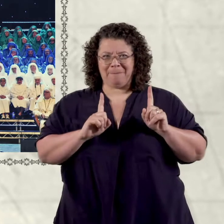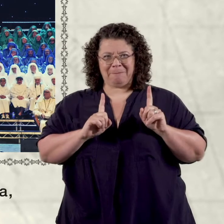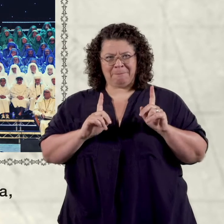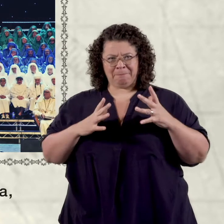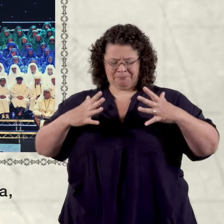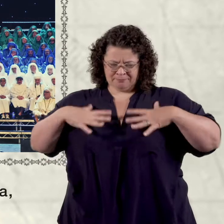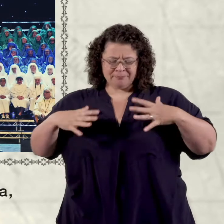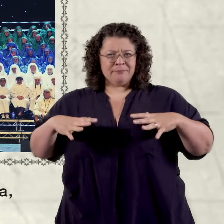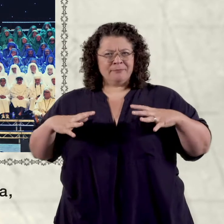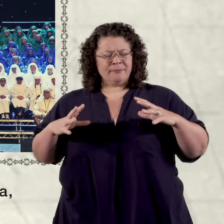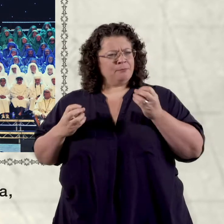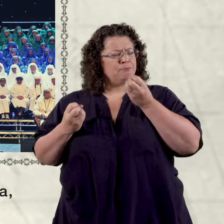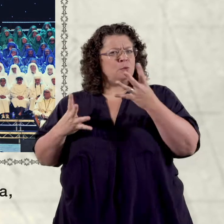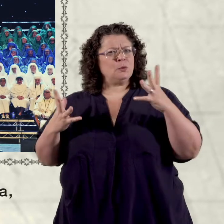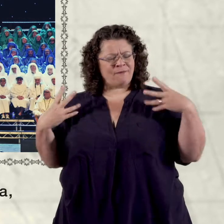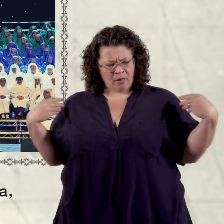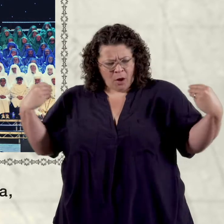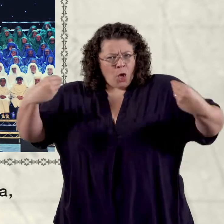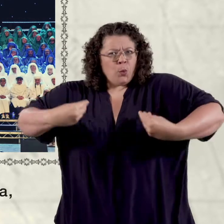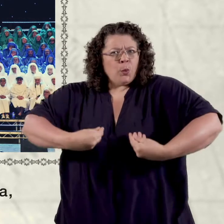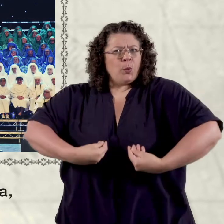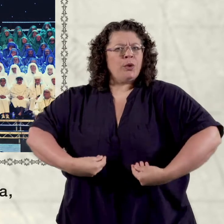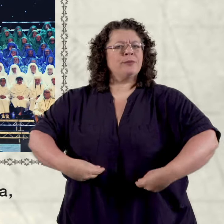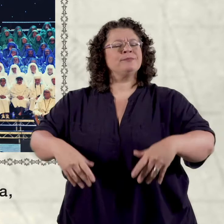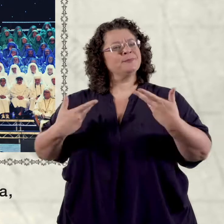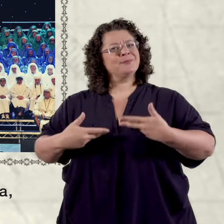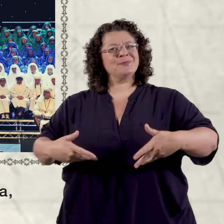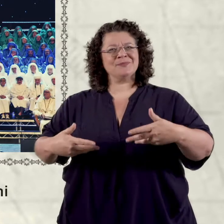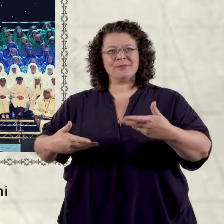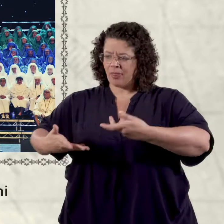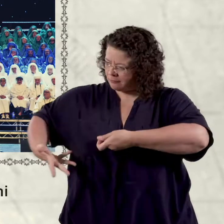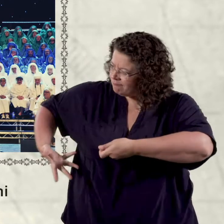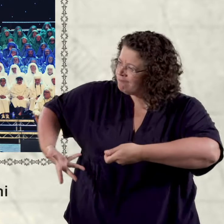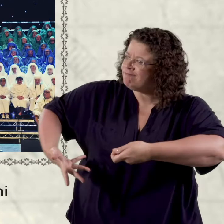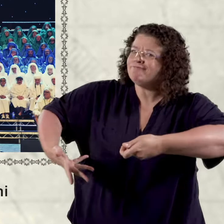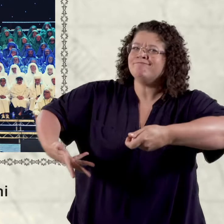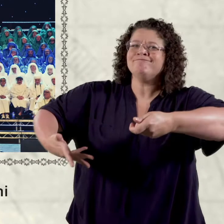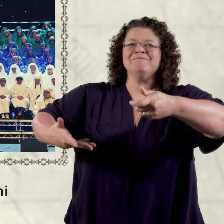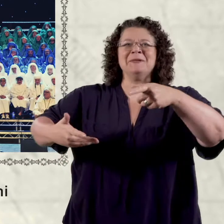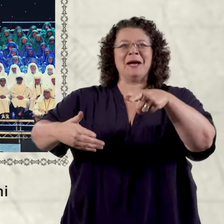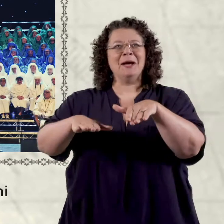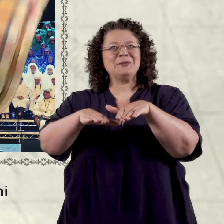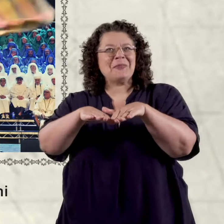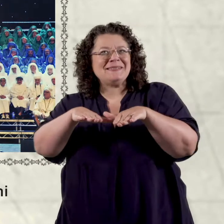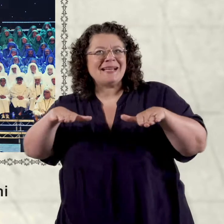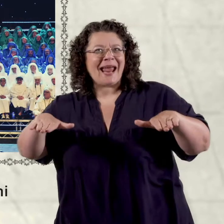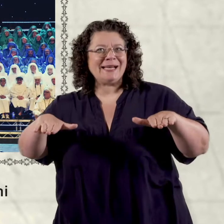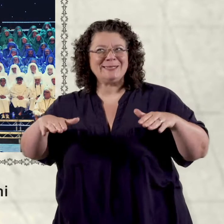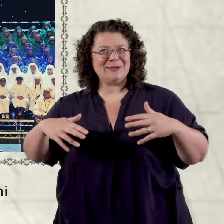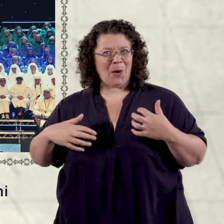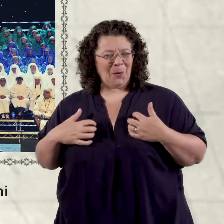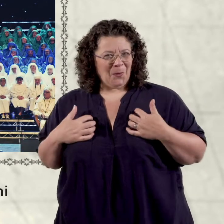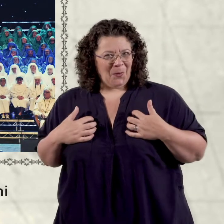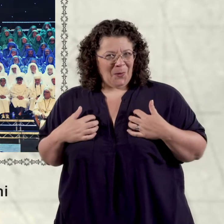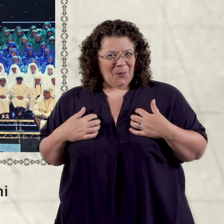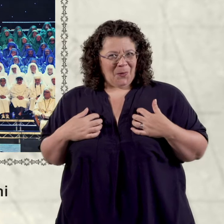yn mynd i nôl yr enillydd o'r gynulleidfa, yn rhoi clogin hardd amdan y